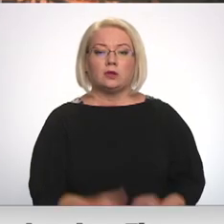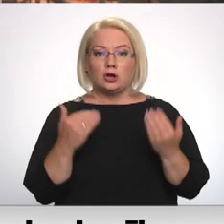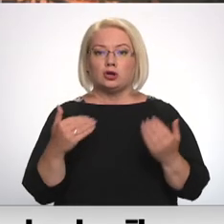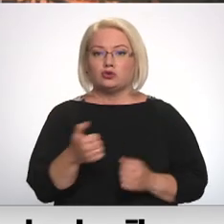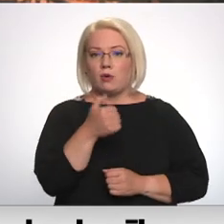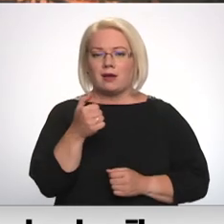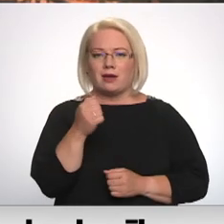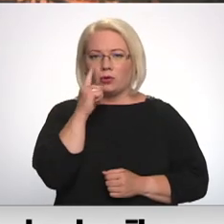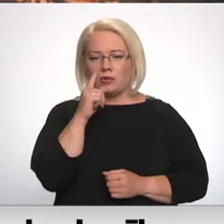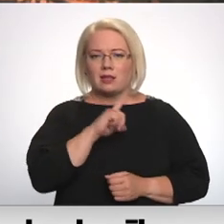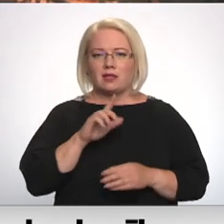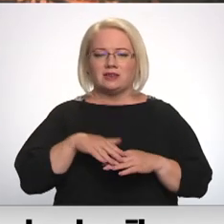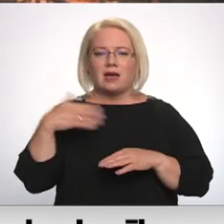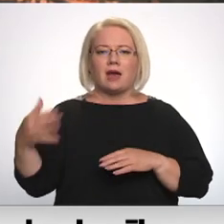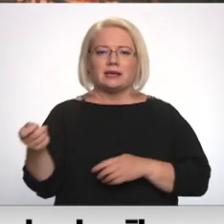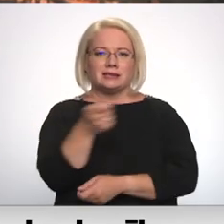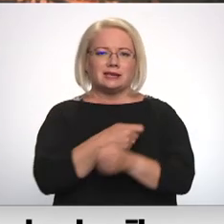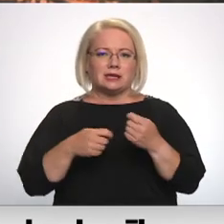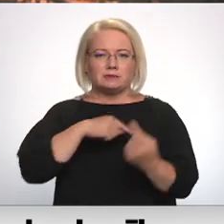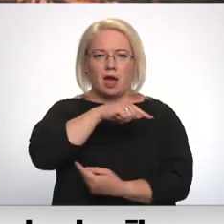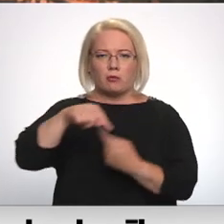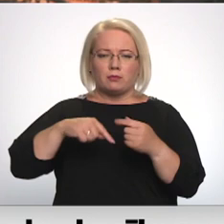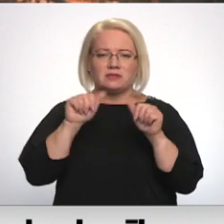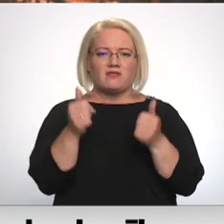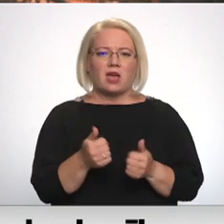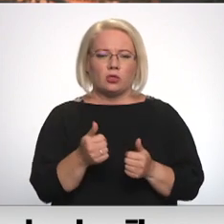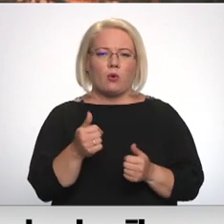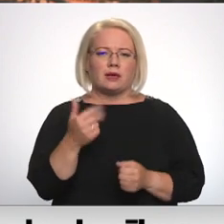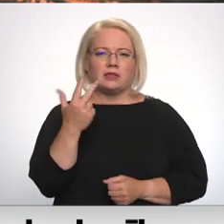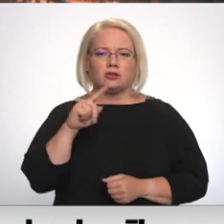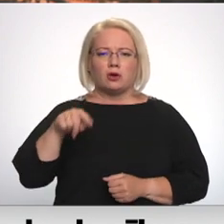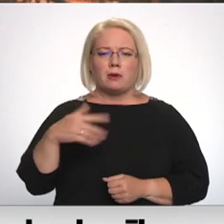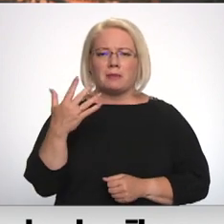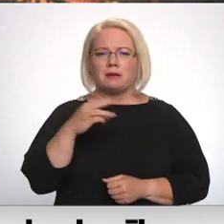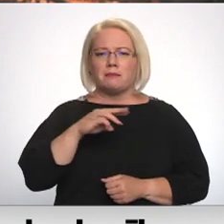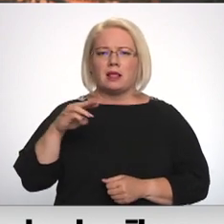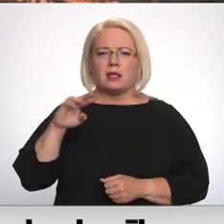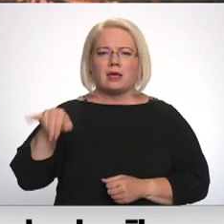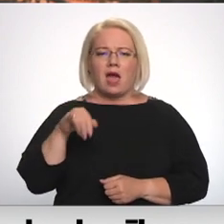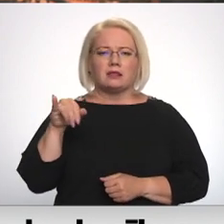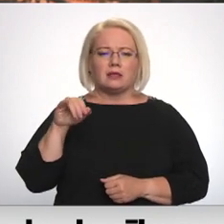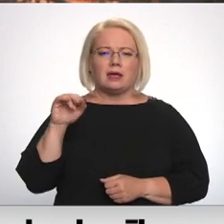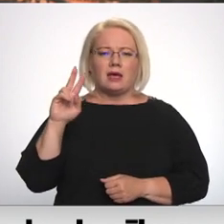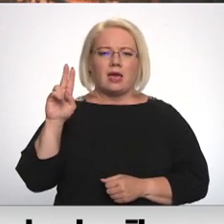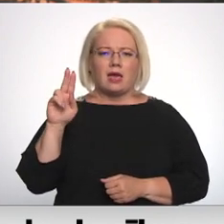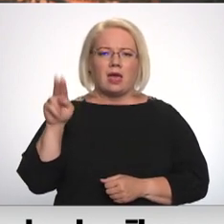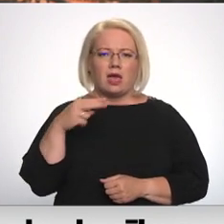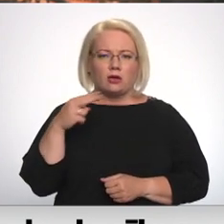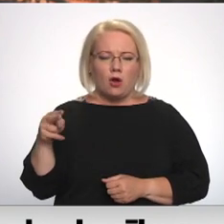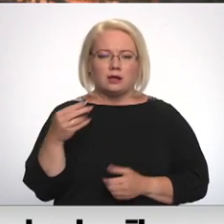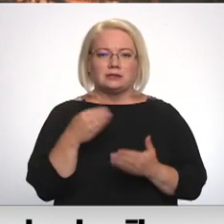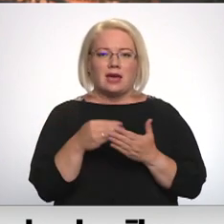Šogad jūnijā Latvijas ārējās tirdzniecības apgrozījums veidoja vairāk nekā 3,5 miljardus eiro. Faktiskajās cenās tas bija par